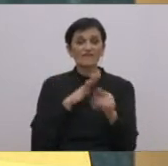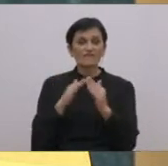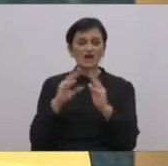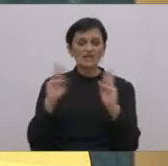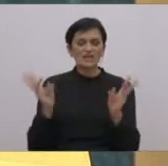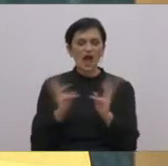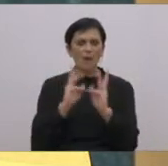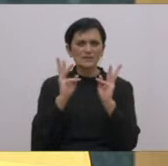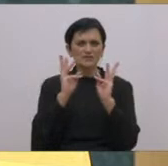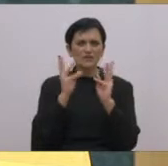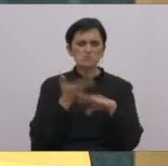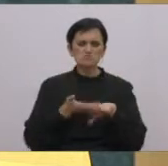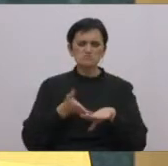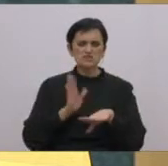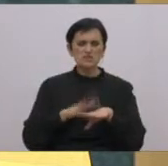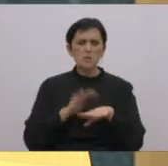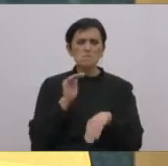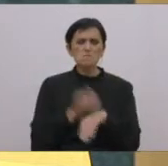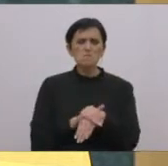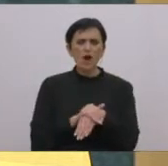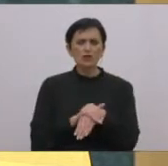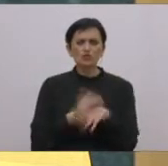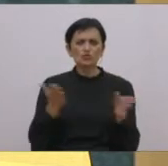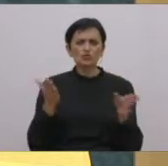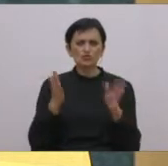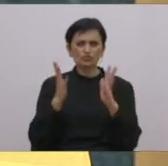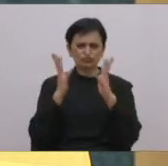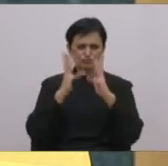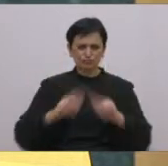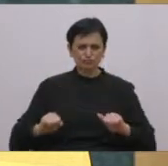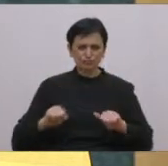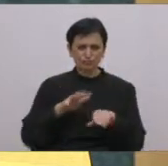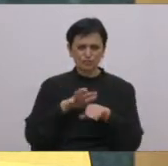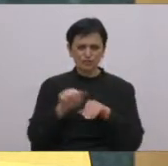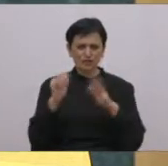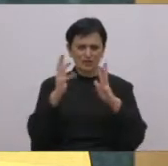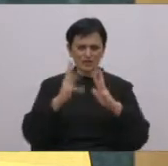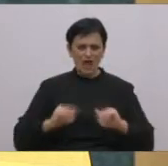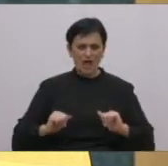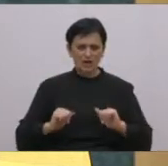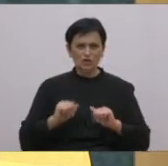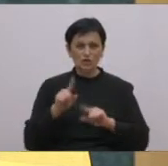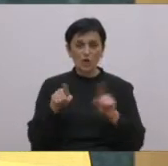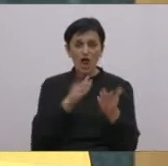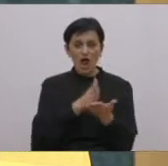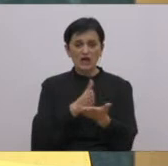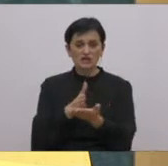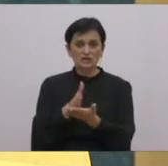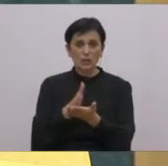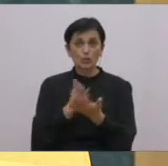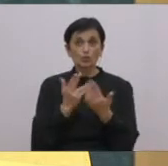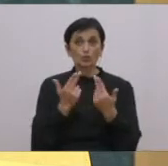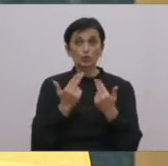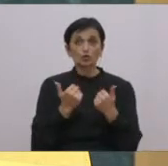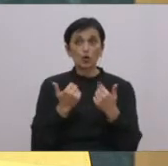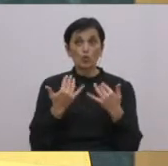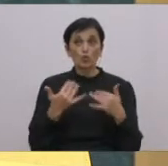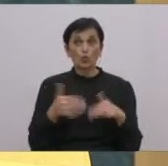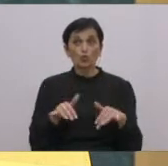დამწვარი და ძალიან ძიმე ფაქტიურად, ასე ვთქვათ, ნანგრევები ზოგიერთ შემთხვევაში არსებული და